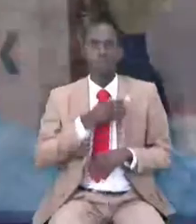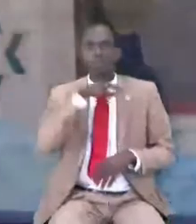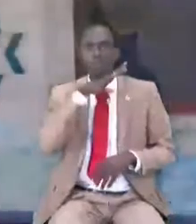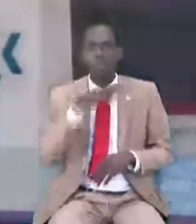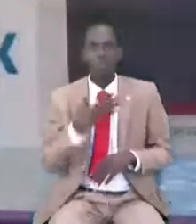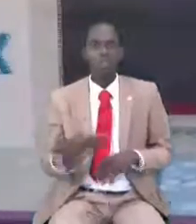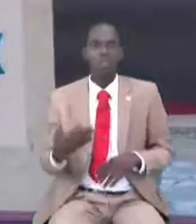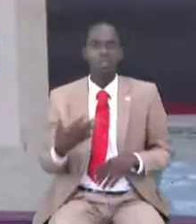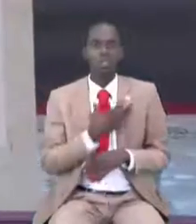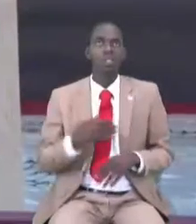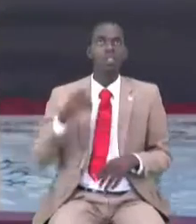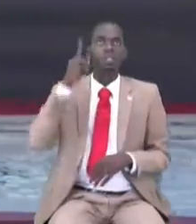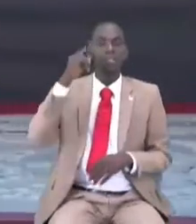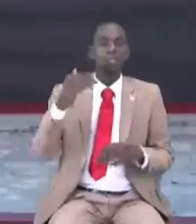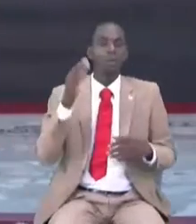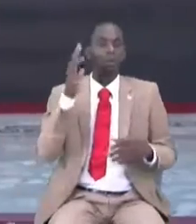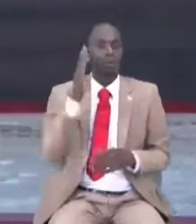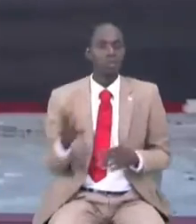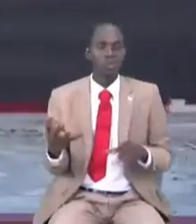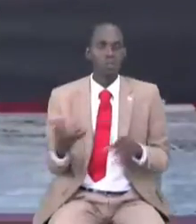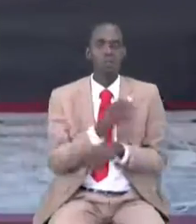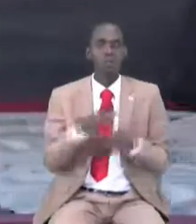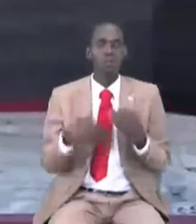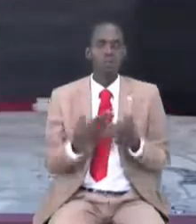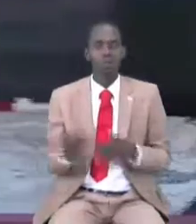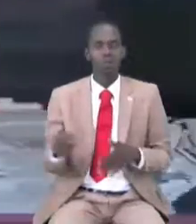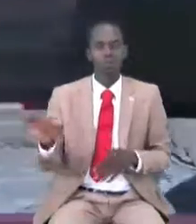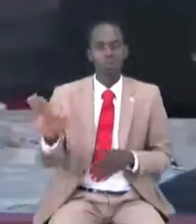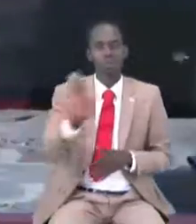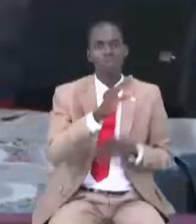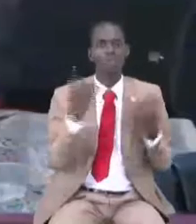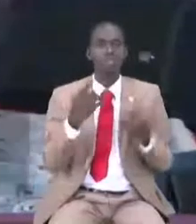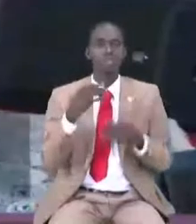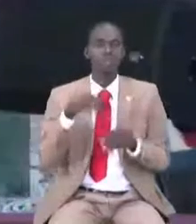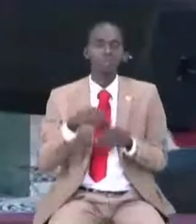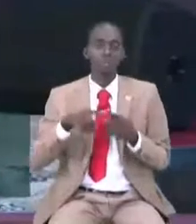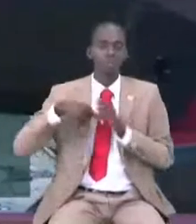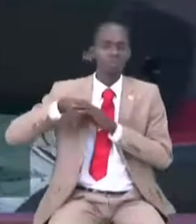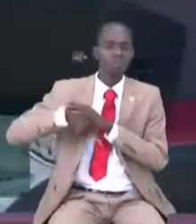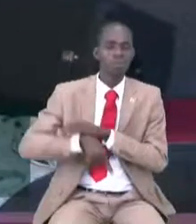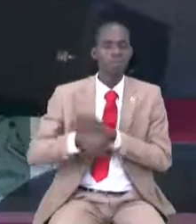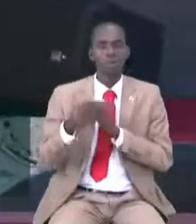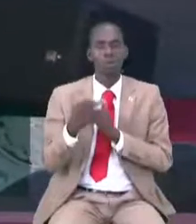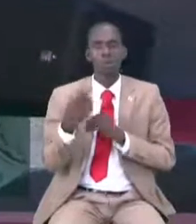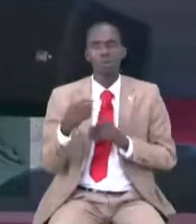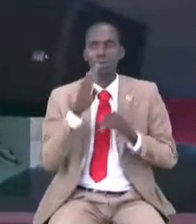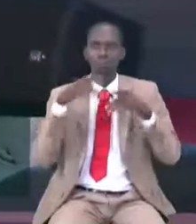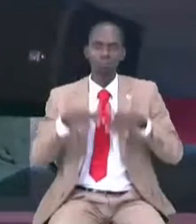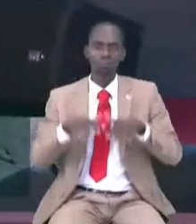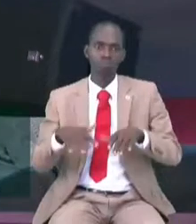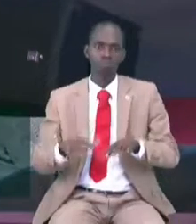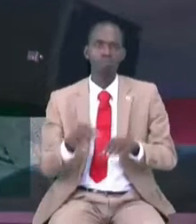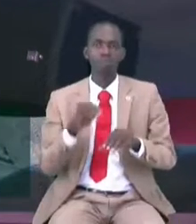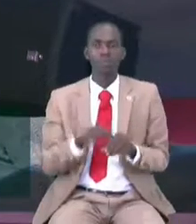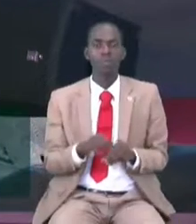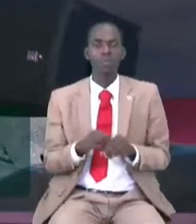1 Timothée 1, verset 14. Ici, l'apôtre Paul nous disait